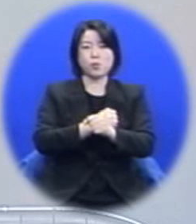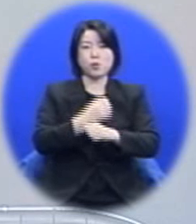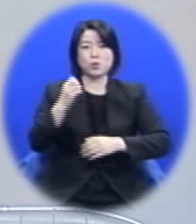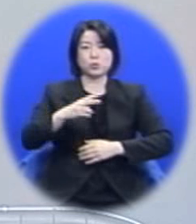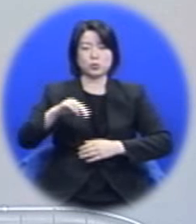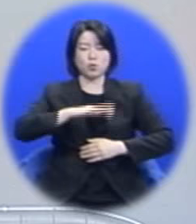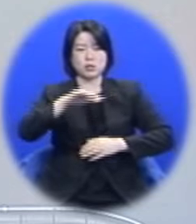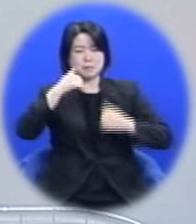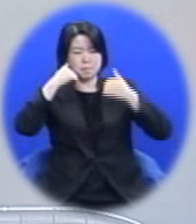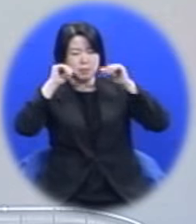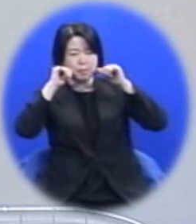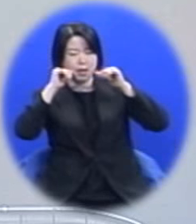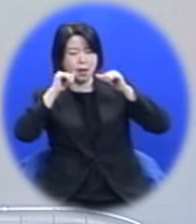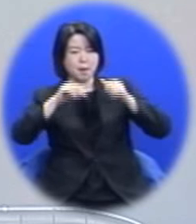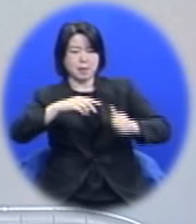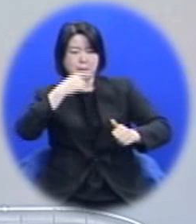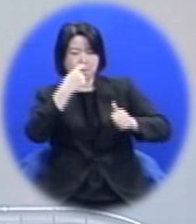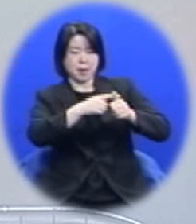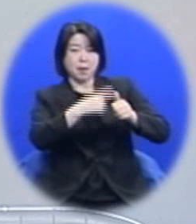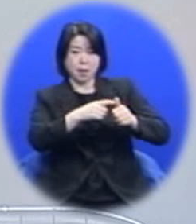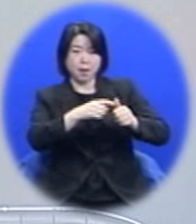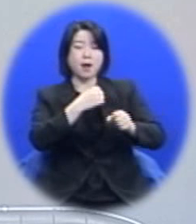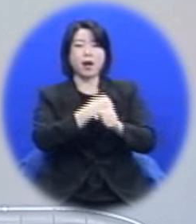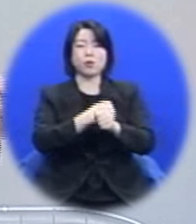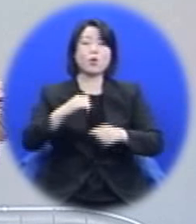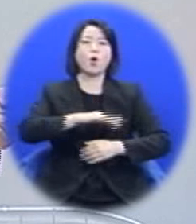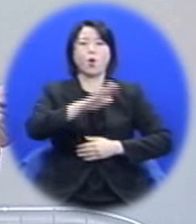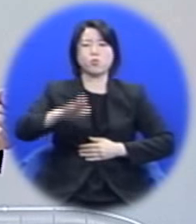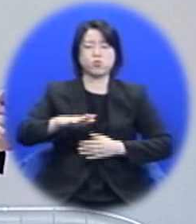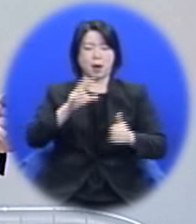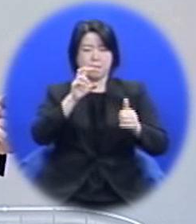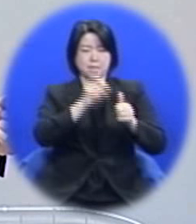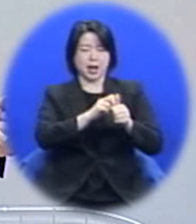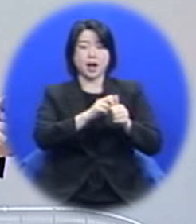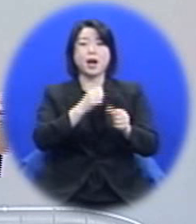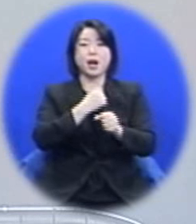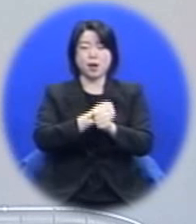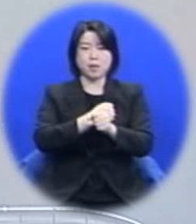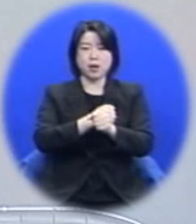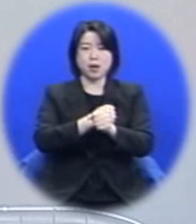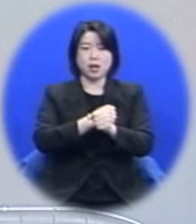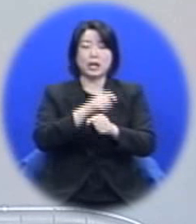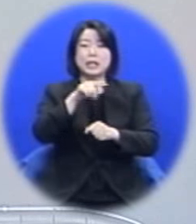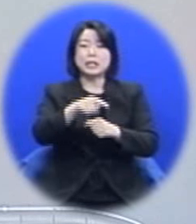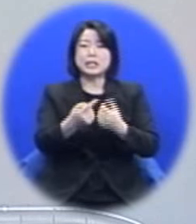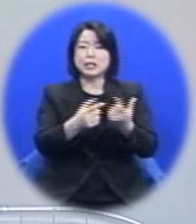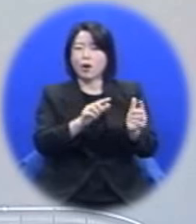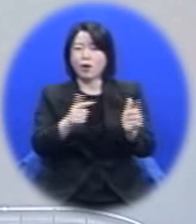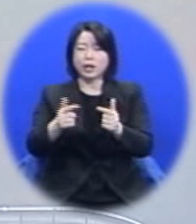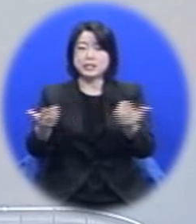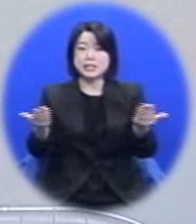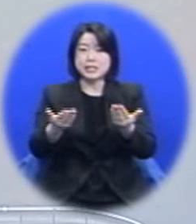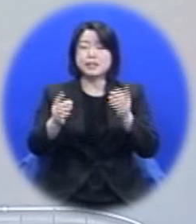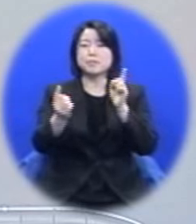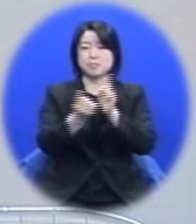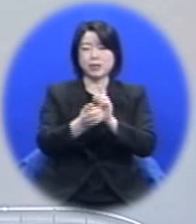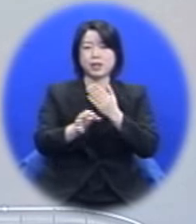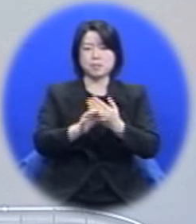우리를 조롱하거나 모욕하거나 우리를 배신하거나 이런 일을 만나면